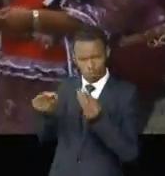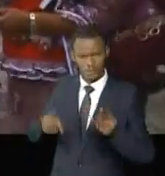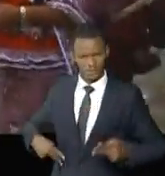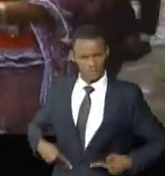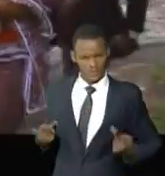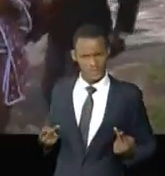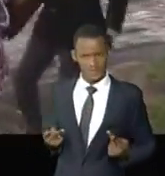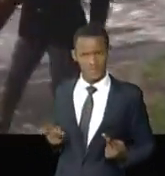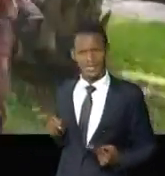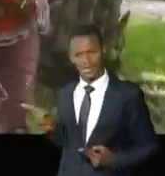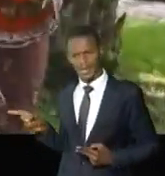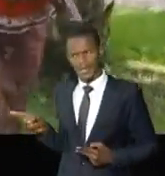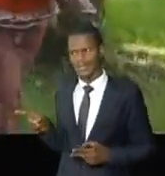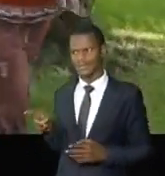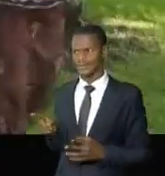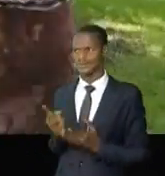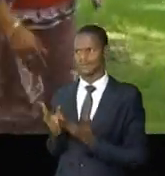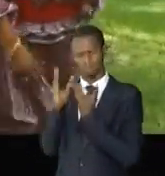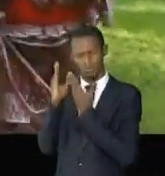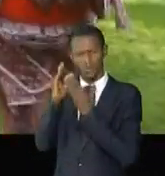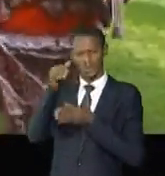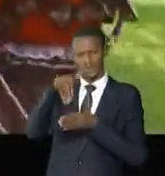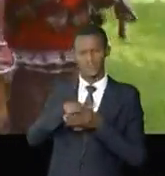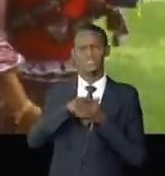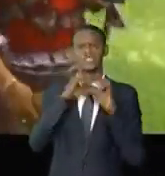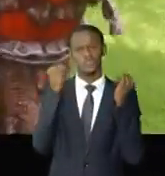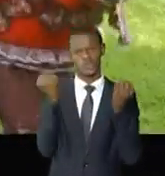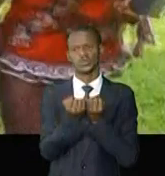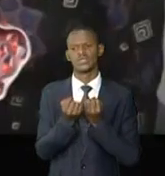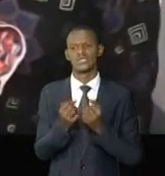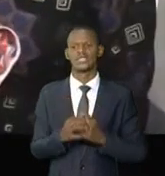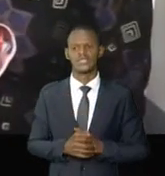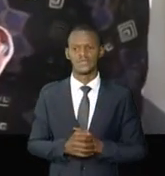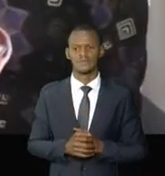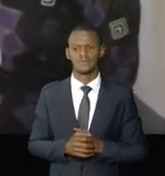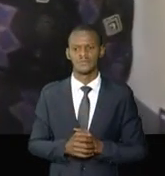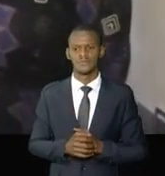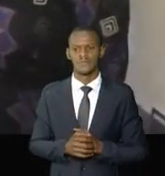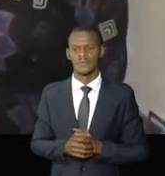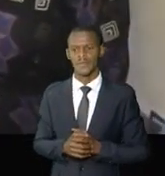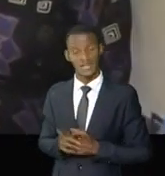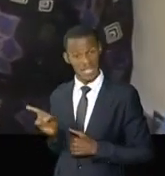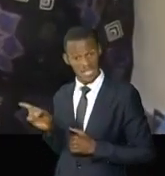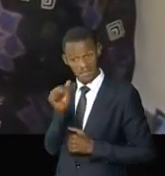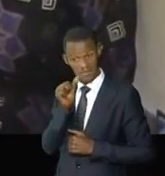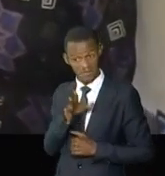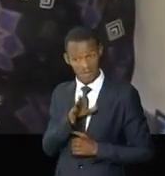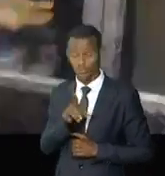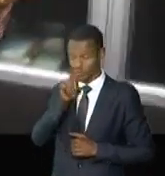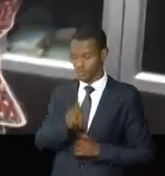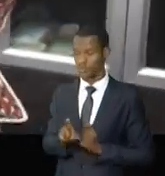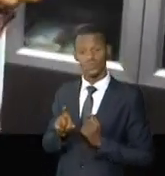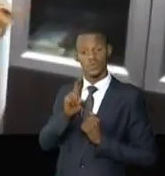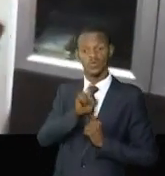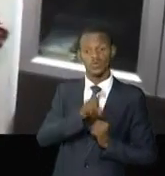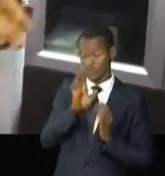la société. Voilà pourquoi il lui faut une attention et considération dans les soucis de toujours valoriser et défendre